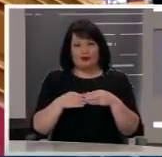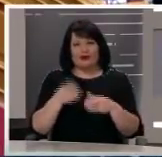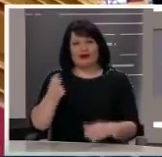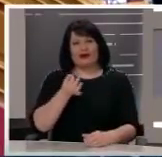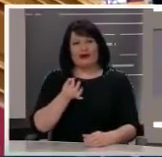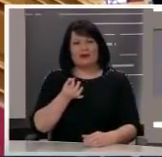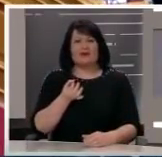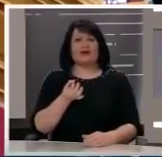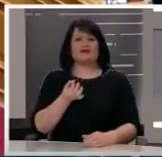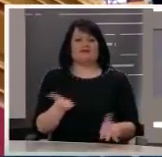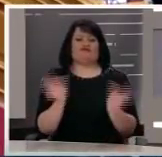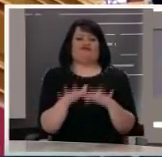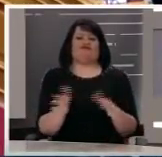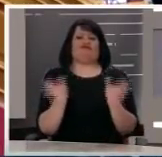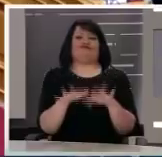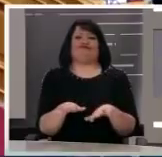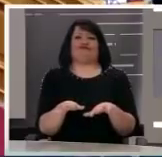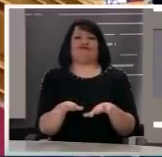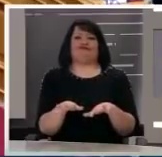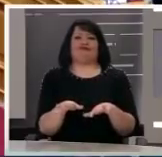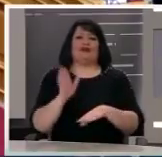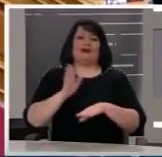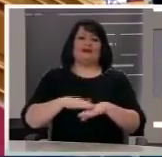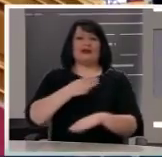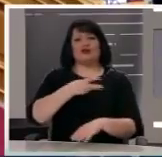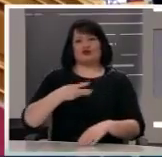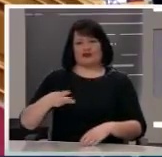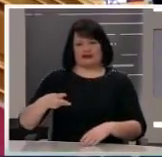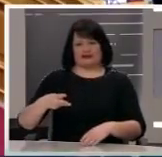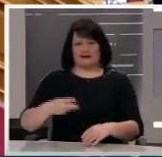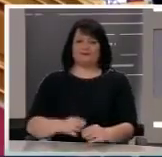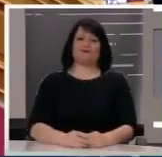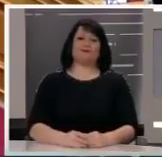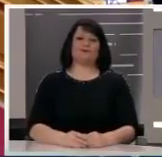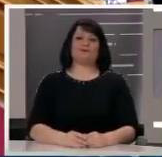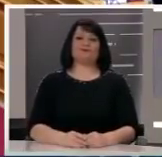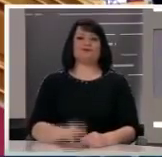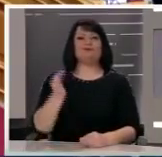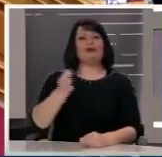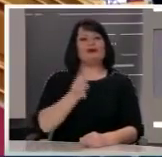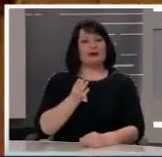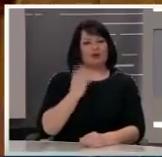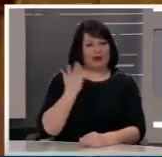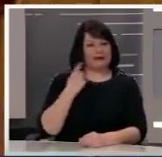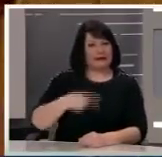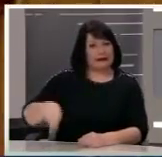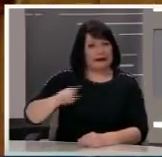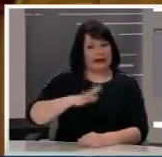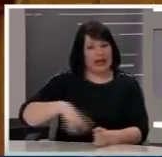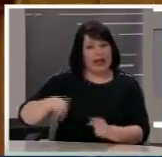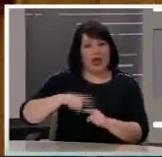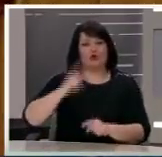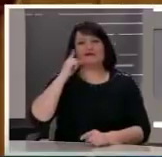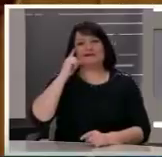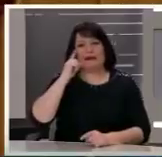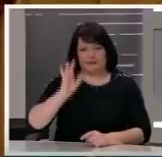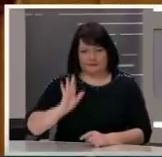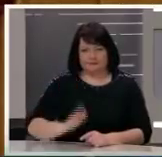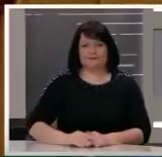ένα κοκκούλουμα και παραγραφή που μεθοδεύει ο ΣΥΡΙΖΑ. Την παραγραφή. Να πω κάτι για να τα ακούσει ο ελληνικός λαός. Οποιοδήποτε